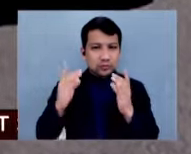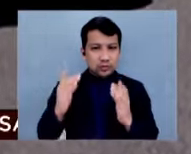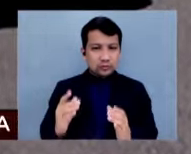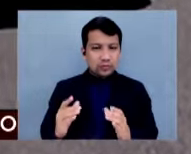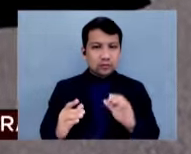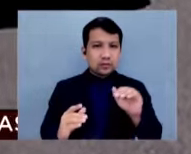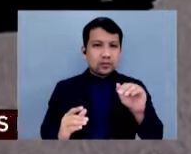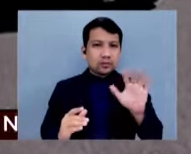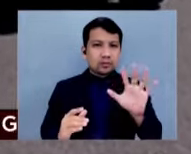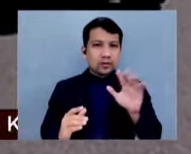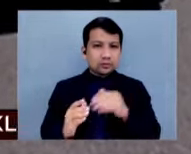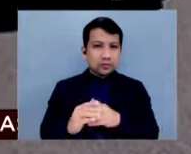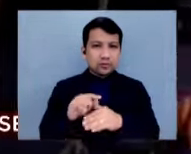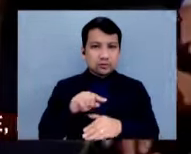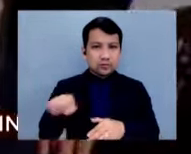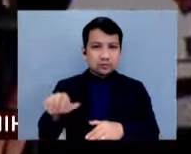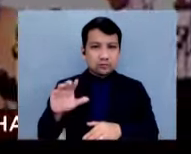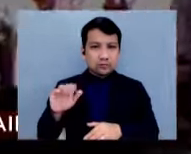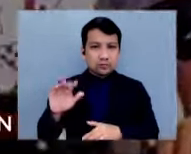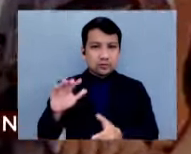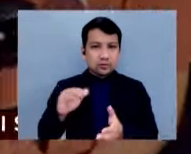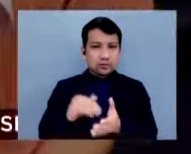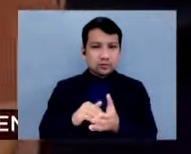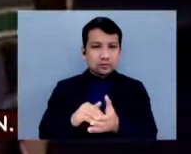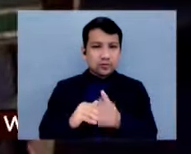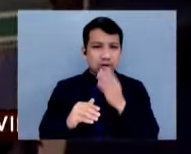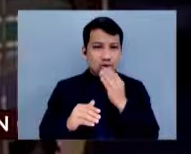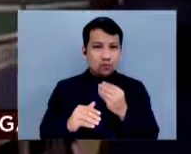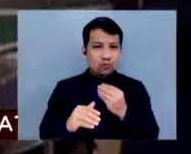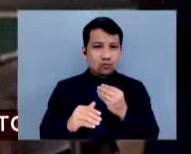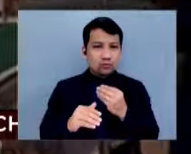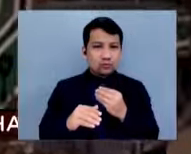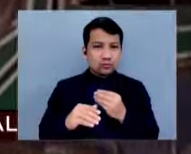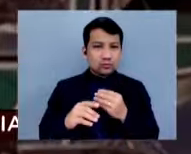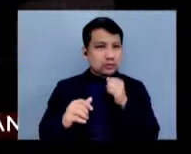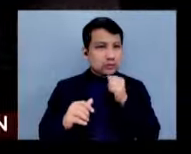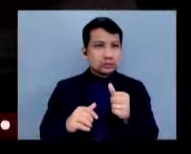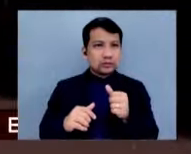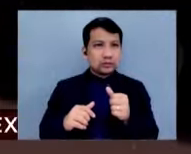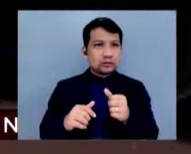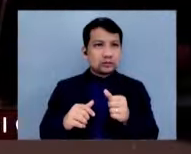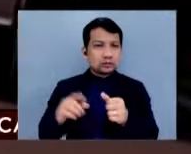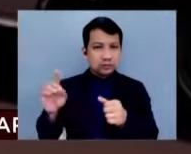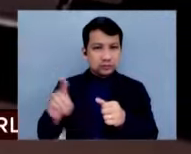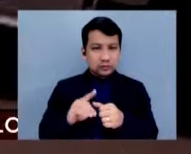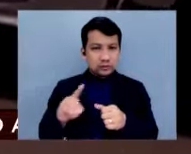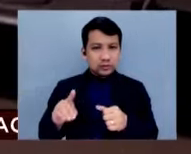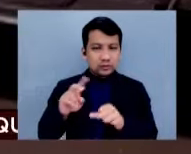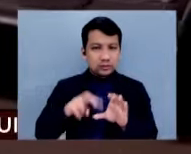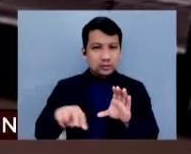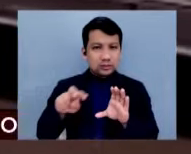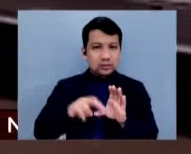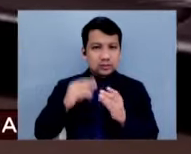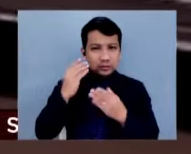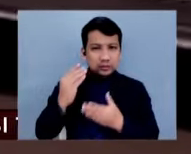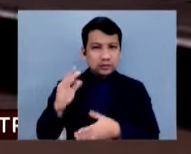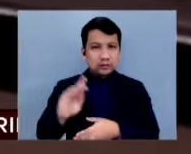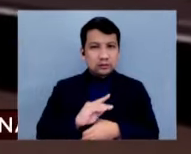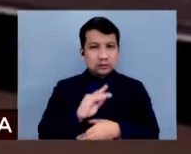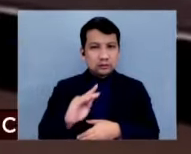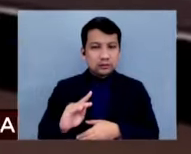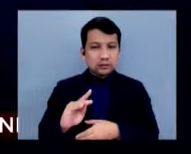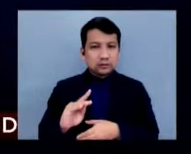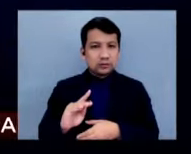5,000 hanggang 15,000 piso ang multa sa sino mang mapatutunayang tumangging magsakay ng pasahero. Maaari ring makansela ang prangkisa